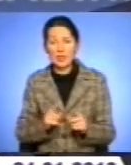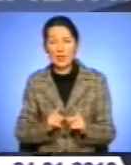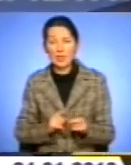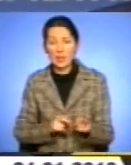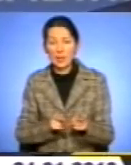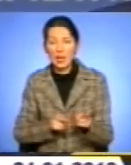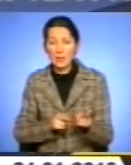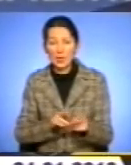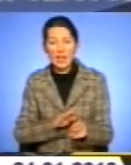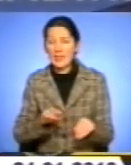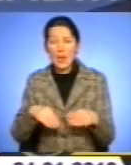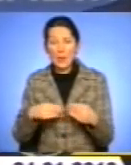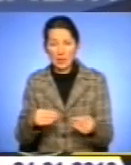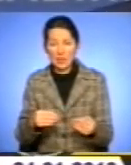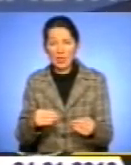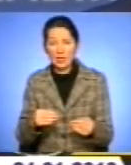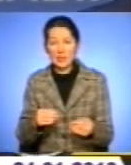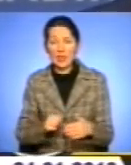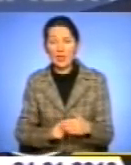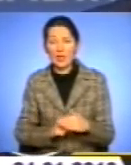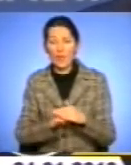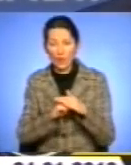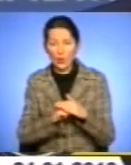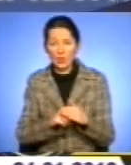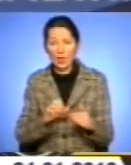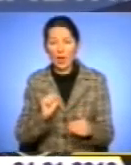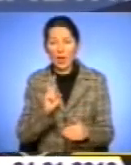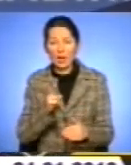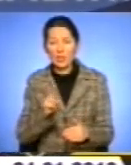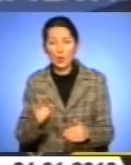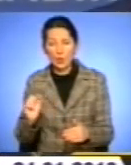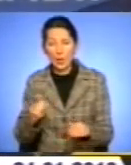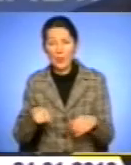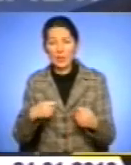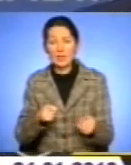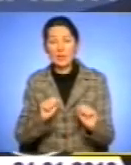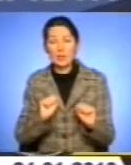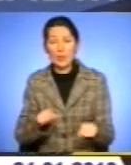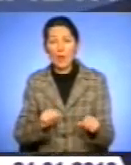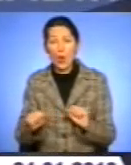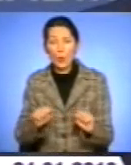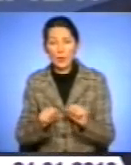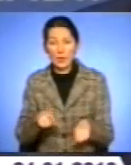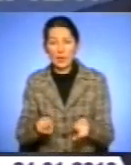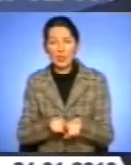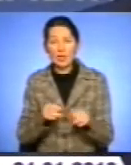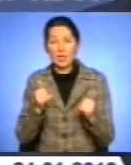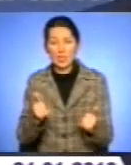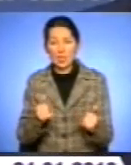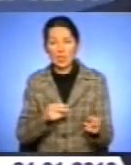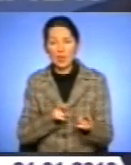І нове акціонерне товариство не буде власником залізничної інфраструктури. Інфраструктура